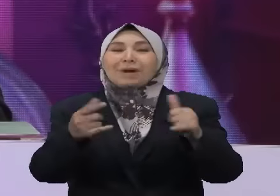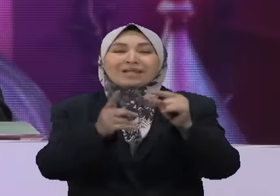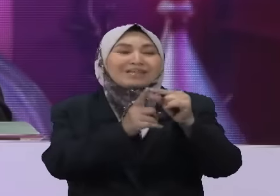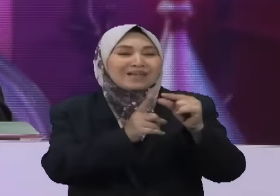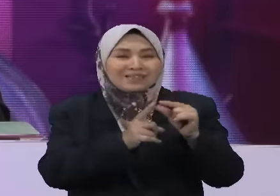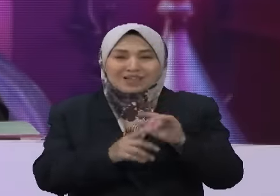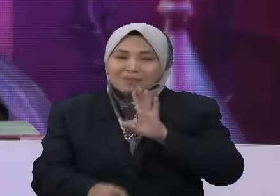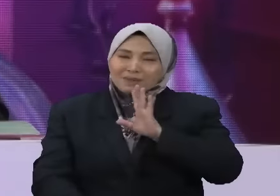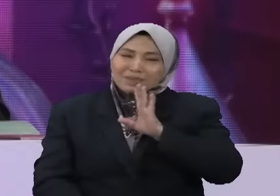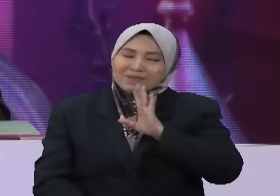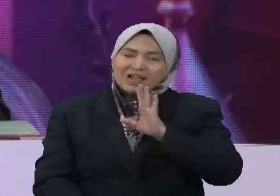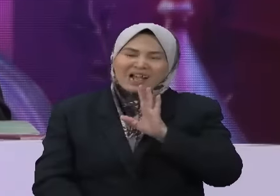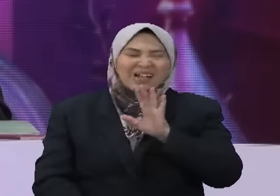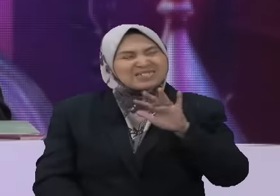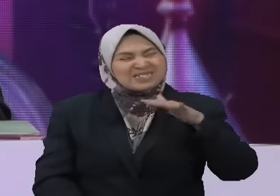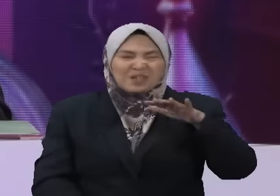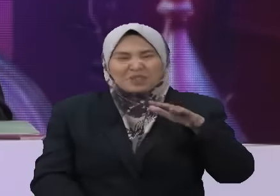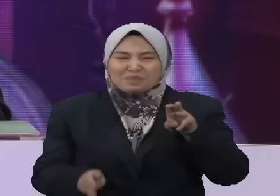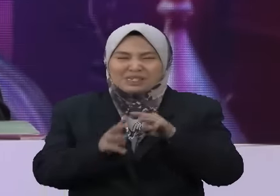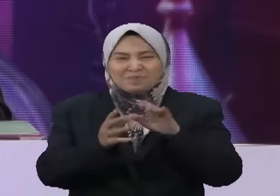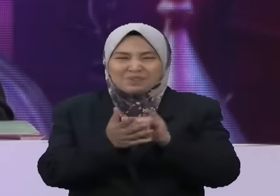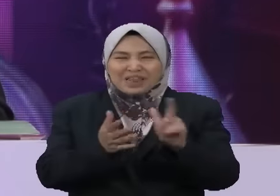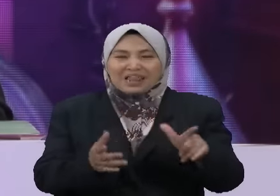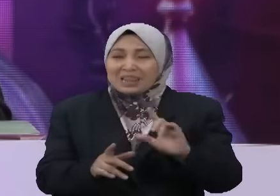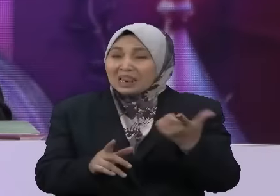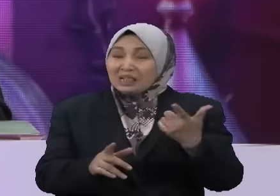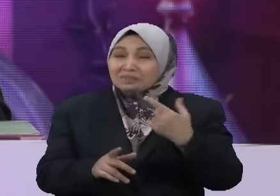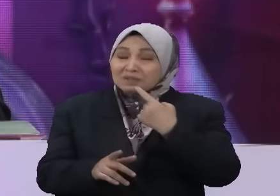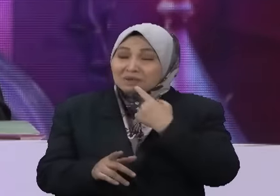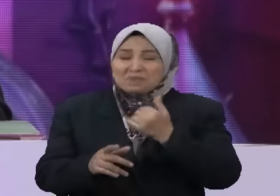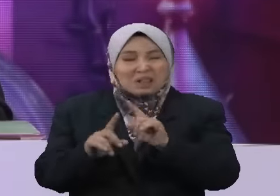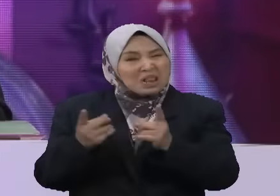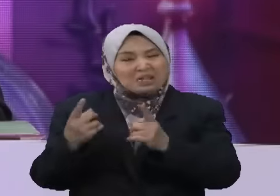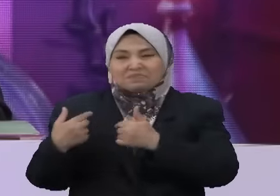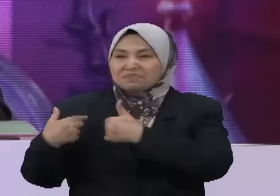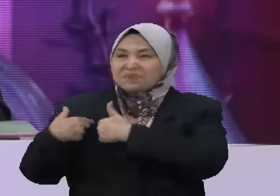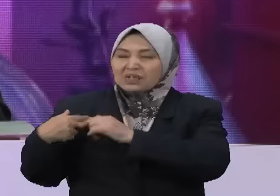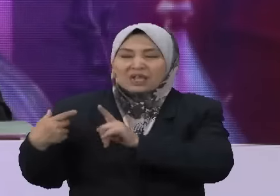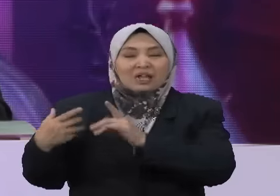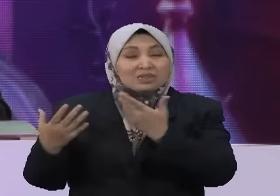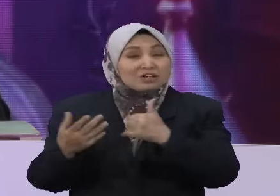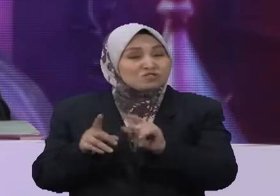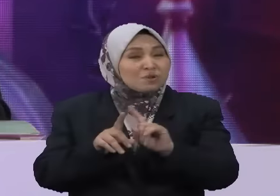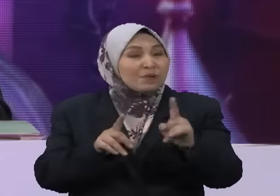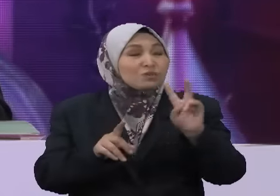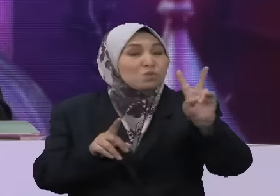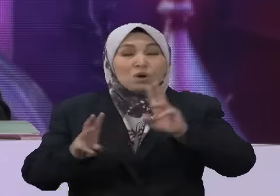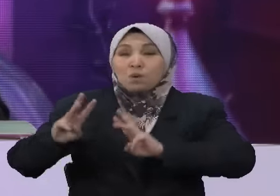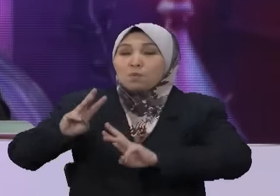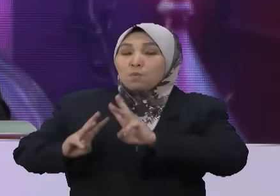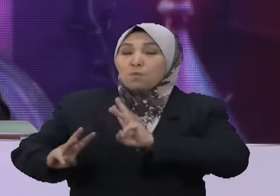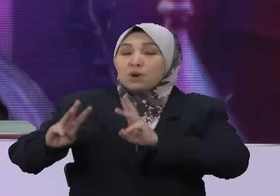kata-kata lebih kurang macam tulah kan Lain di mulut lainnya di hati macam-macam ada ada dua watak